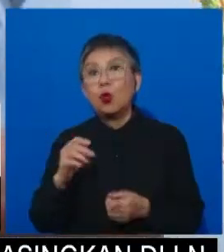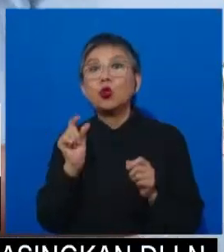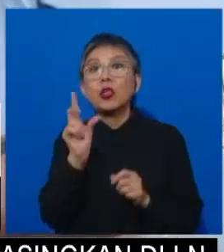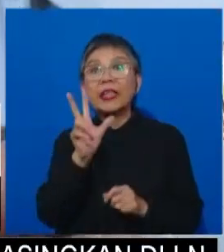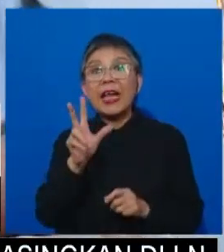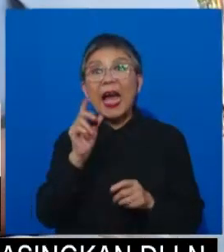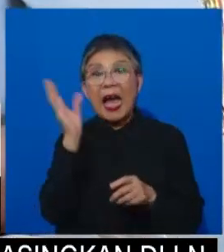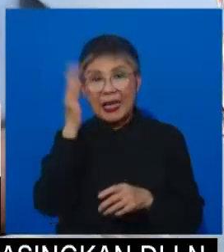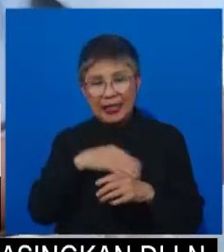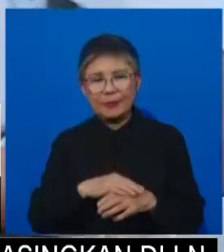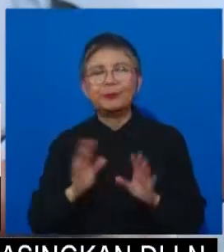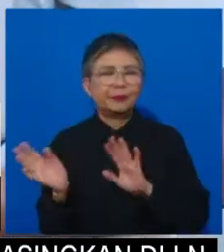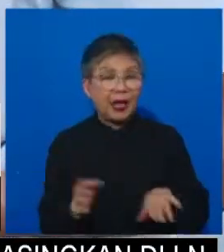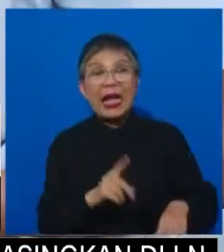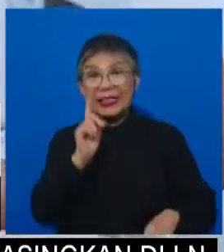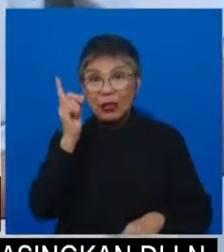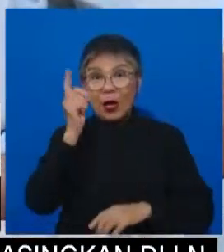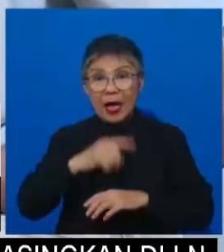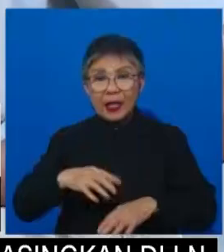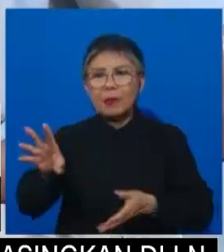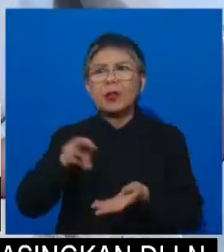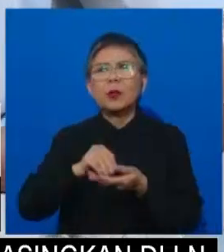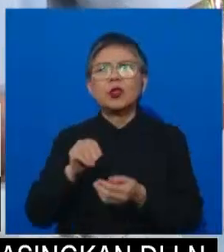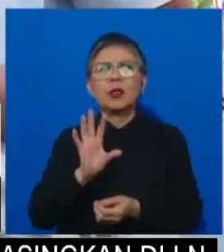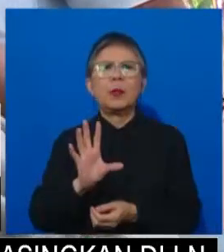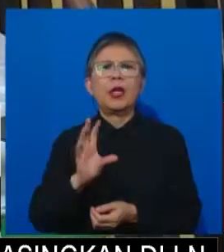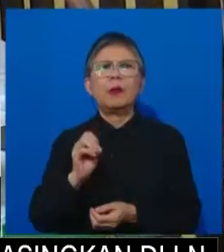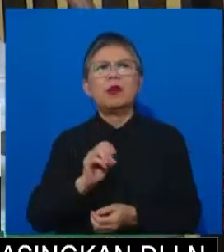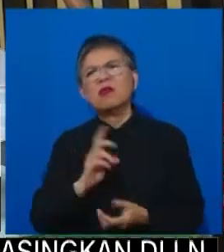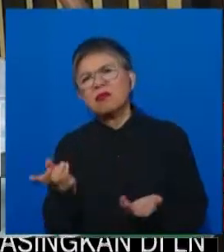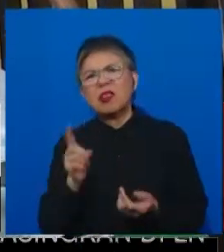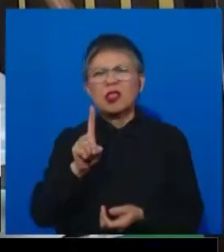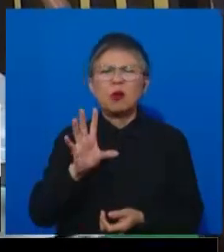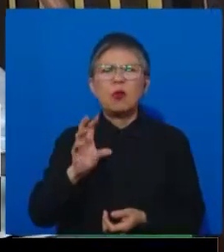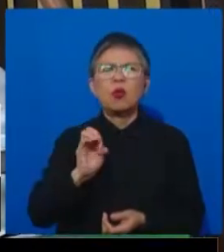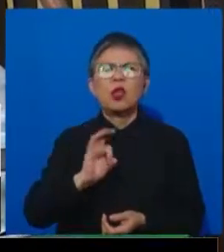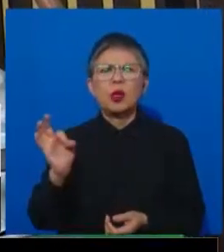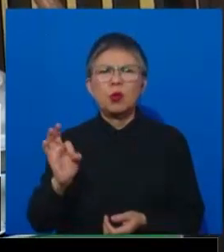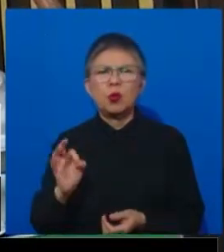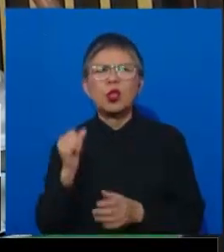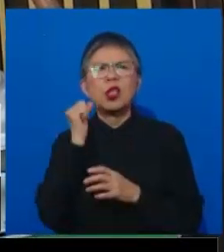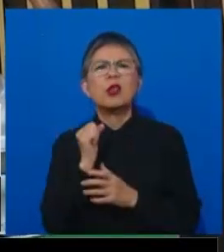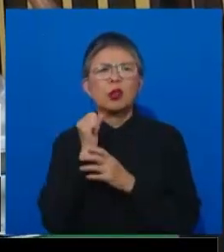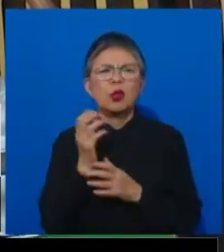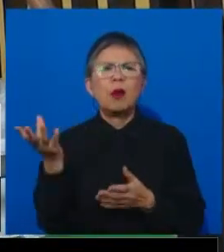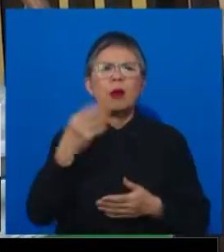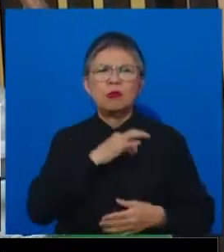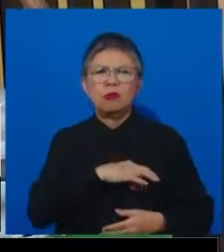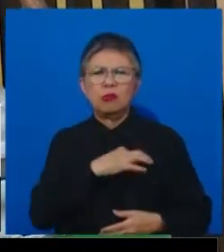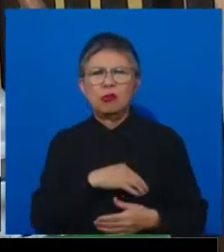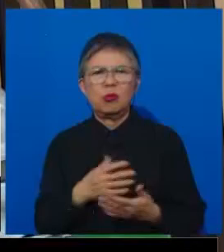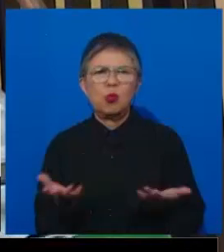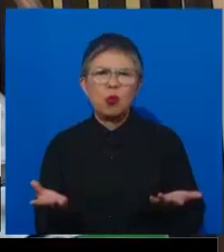Sementara setiap harinya, ia hanya mendapatkan 50 hingga 150 ribu untuk dibawa pulang.